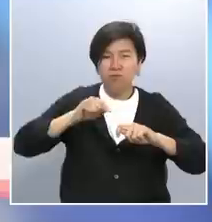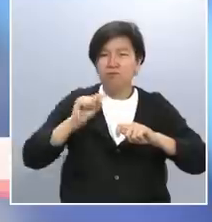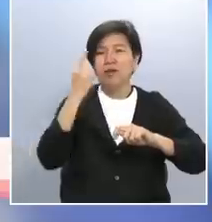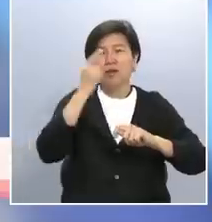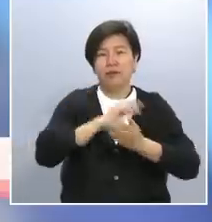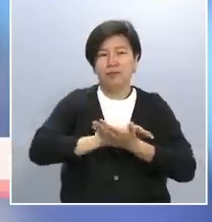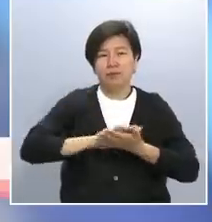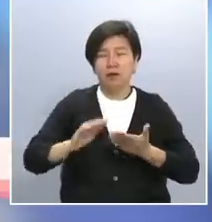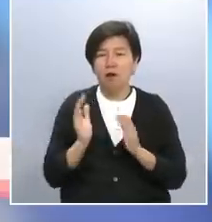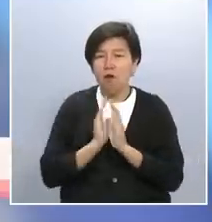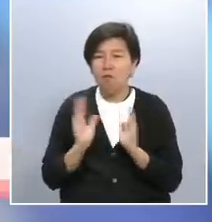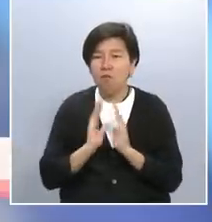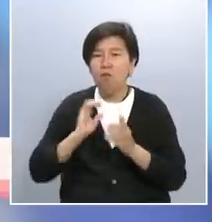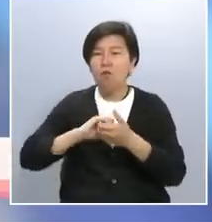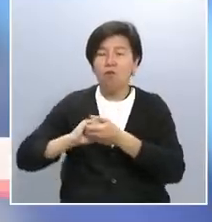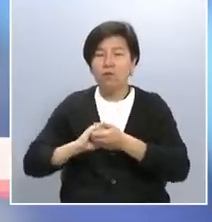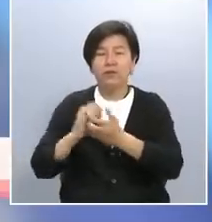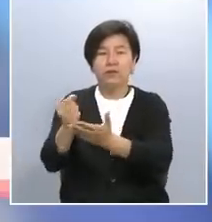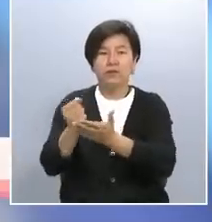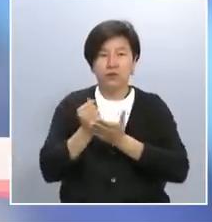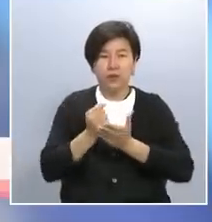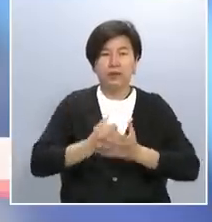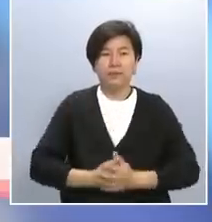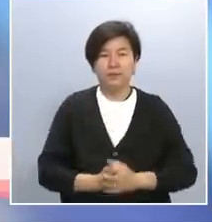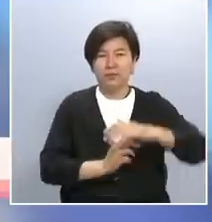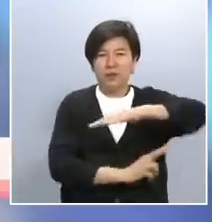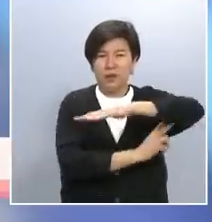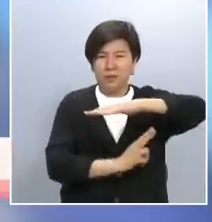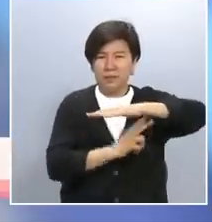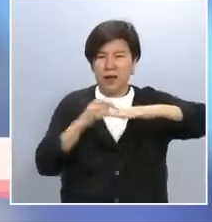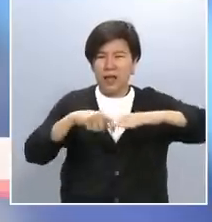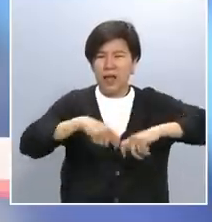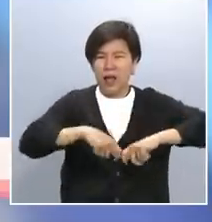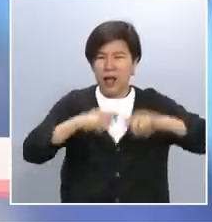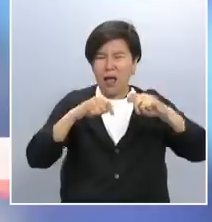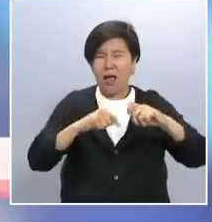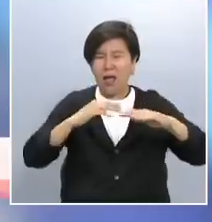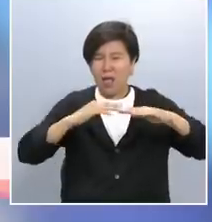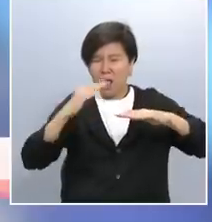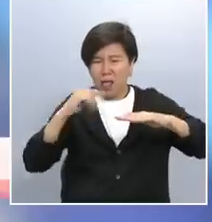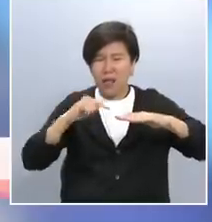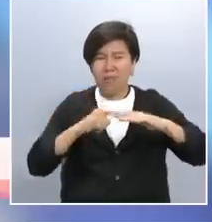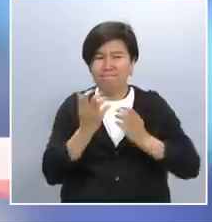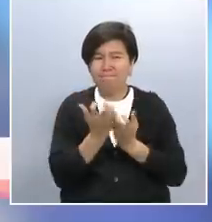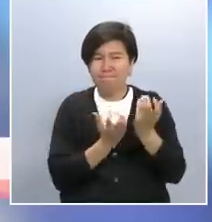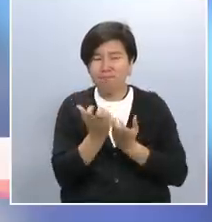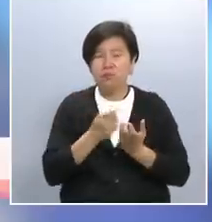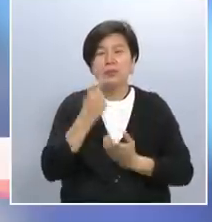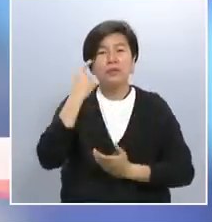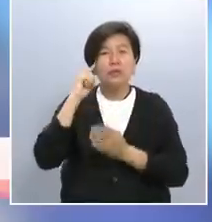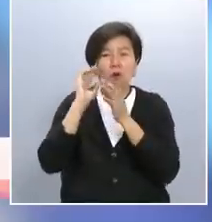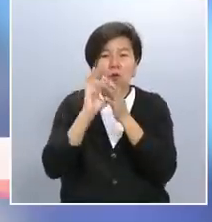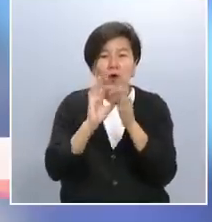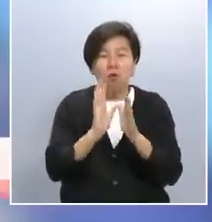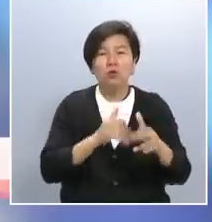เนี่ยนะฮะคือสะพานเนี่ยคุณผู้ชมครับมันแตกหักผุแล้วก็เปราะคือคุณไอซ์ก็เลยอยากให้ปรับป้องกันอุบัติเหตุที่จะเกิดขึ้น